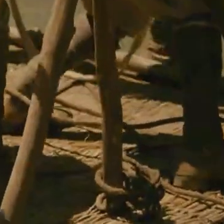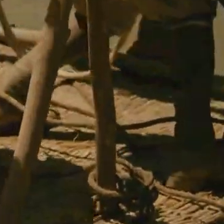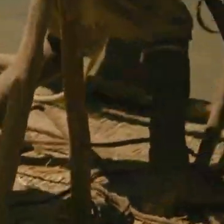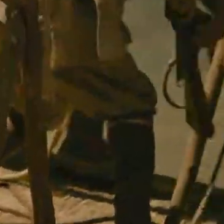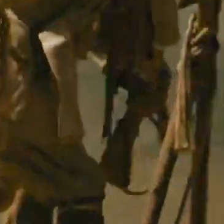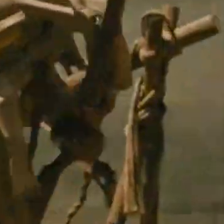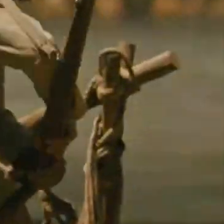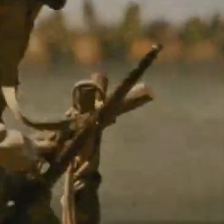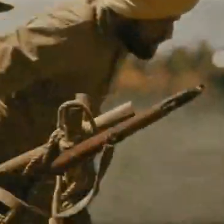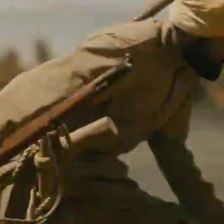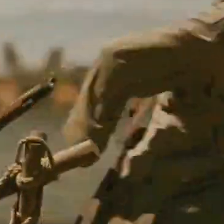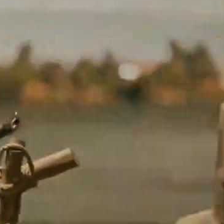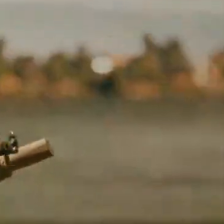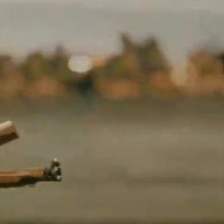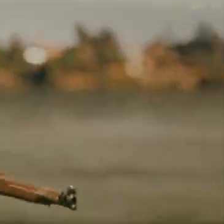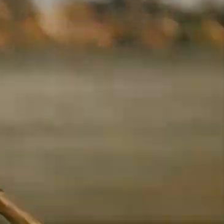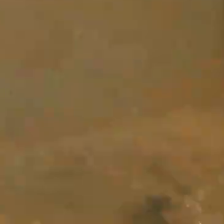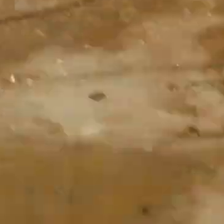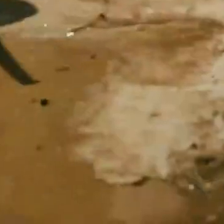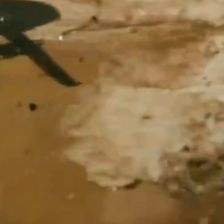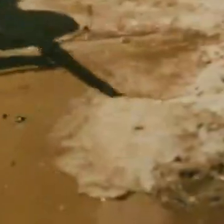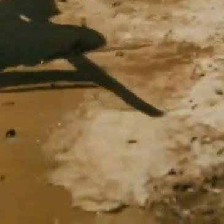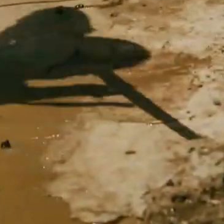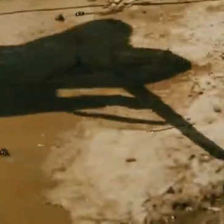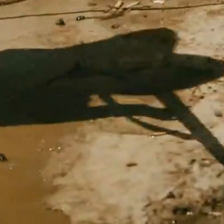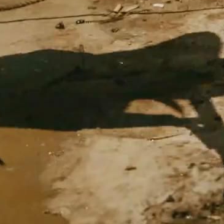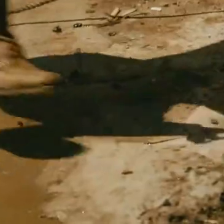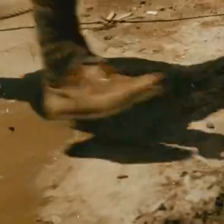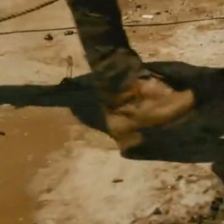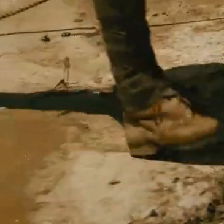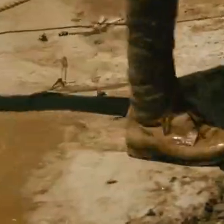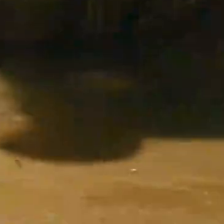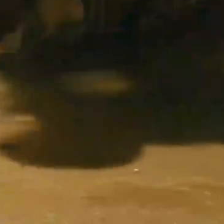Bir asker kıyıya çıkan saldan atlarken zaman yavaşladı.